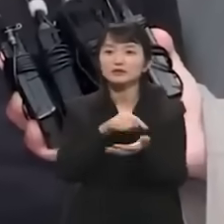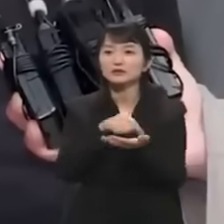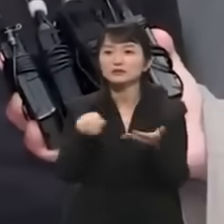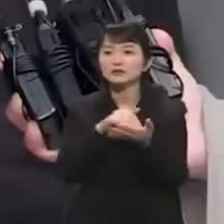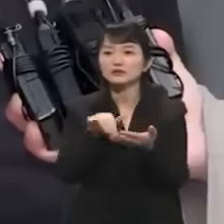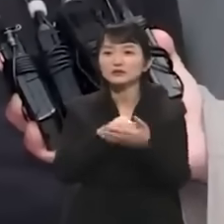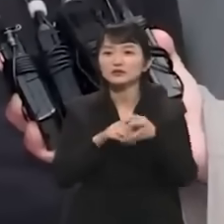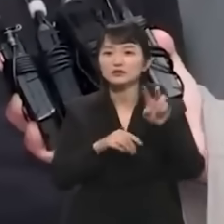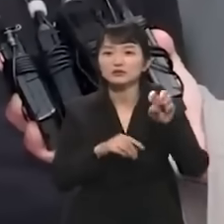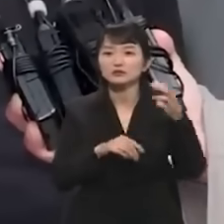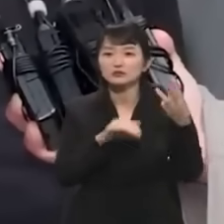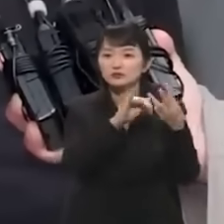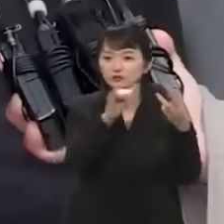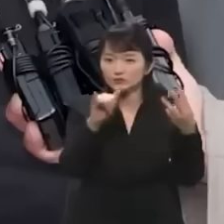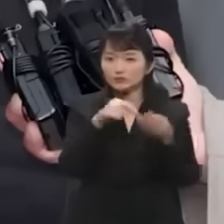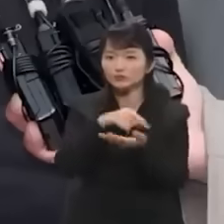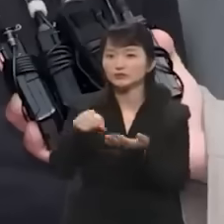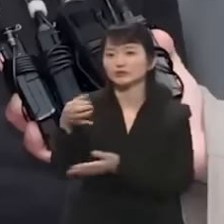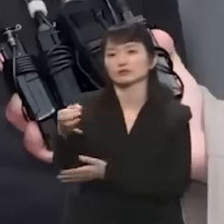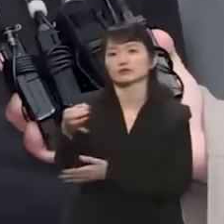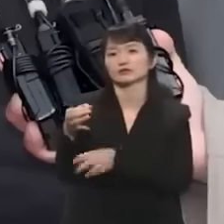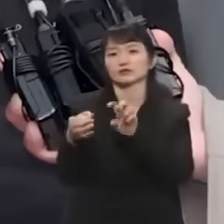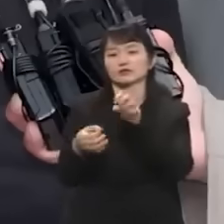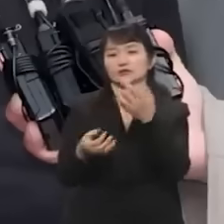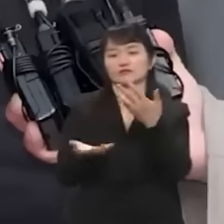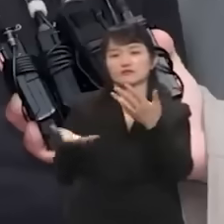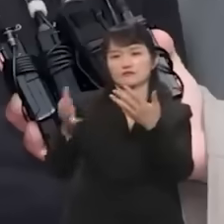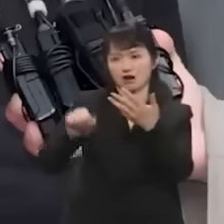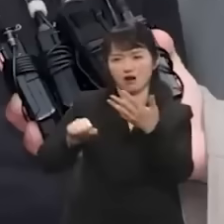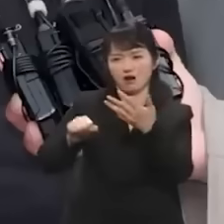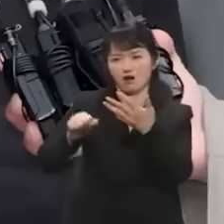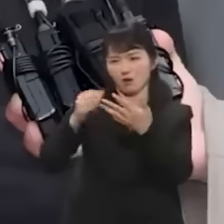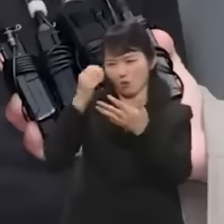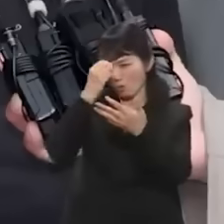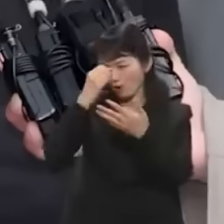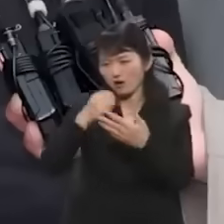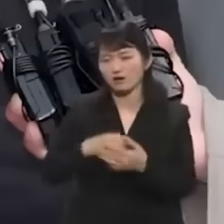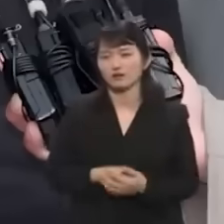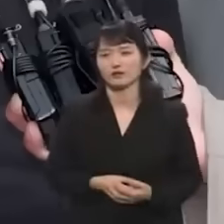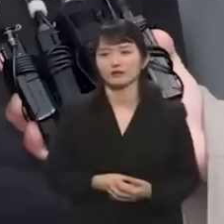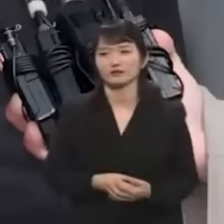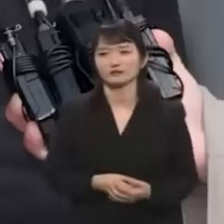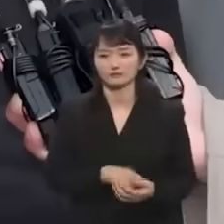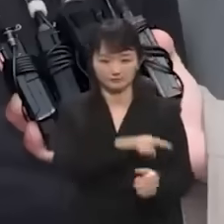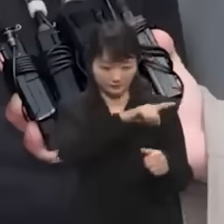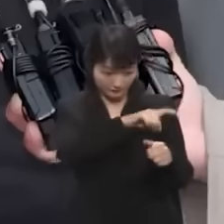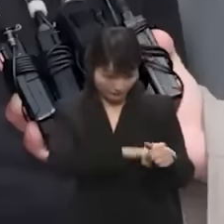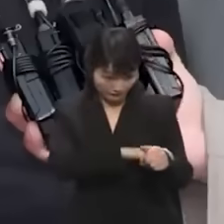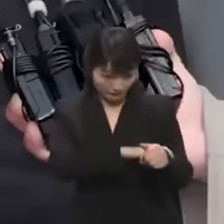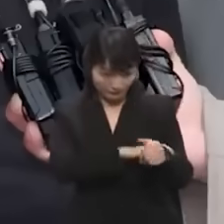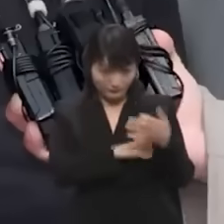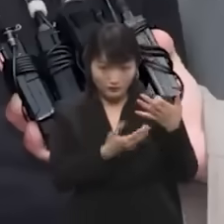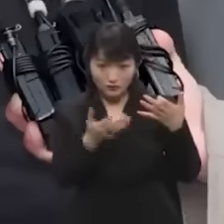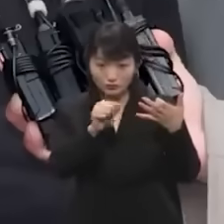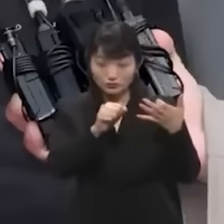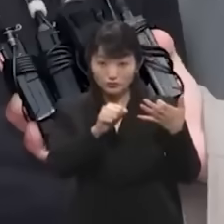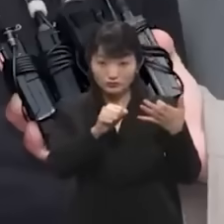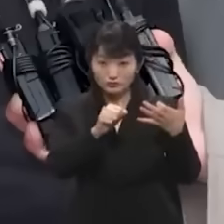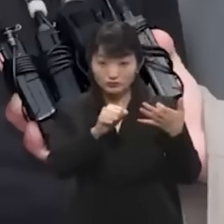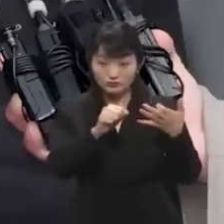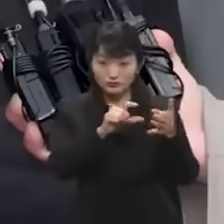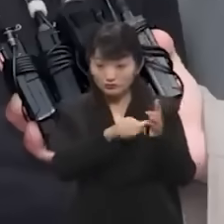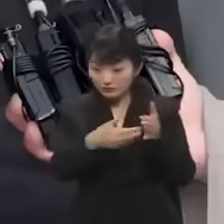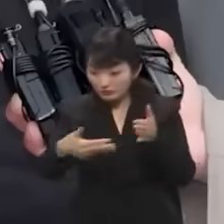2명이고 피해 금액은 28억 원에 이릅니다 처음에 체포될 때 뭐 19억 원 정도라고 했는데 계속 늘고 있어요네